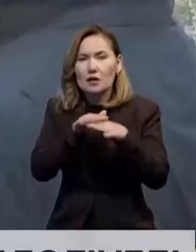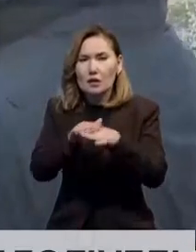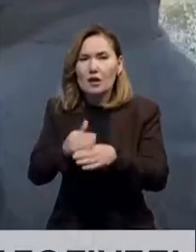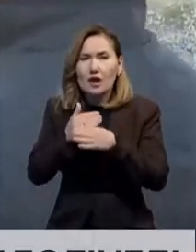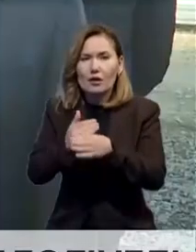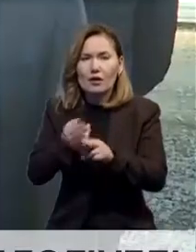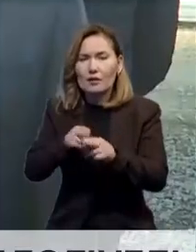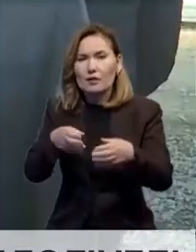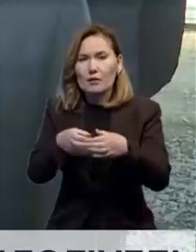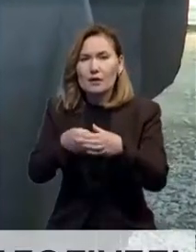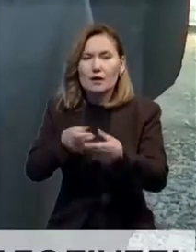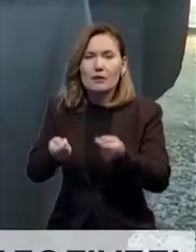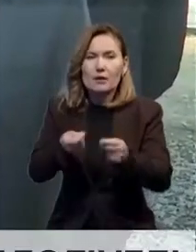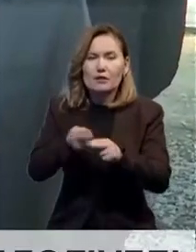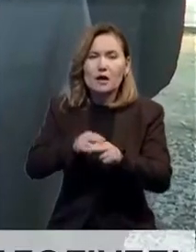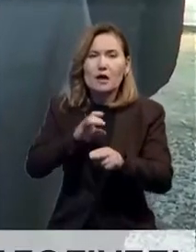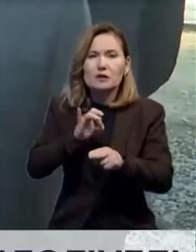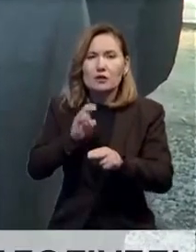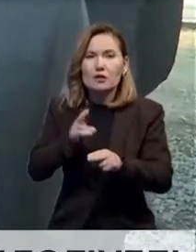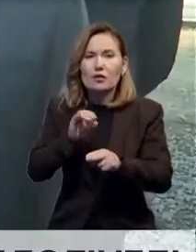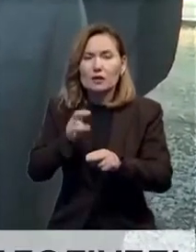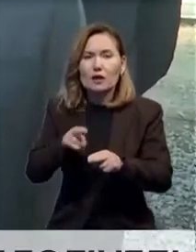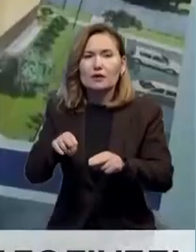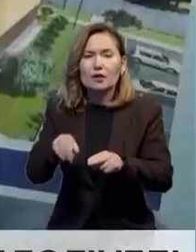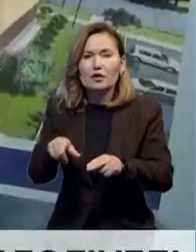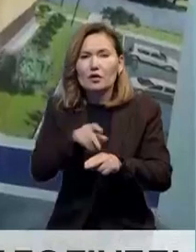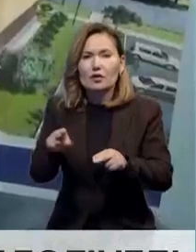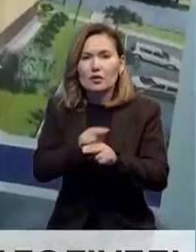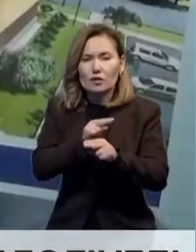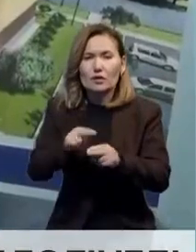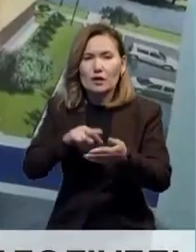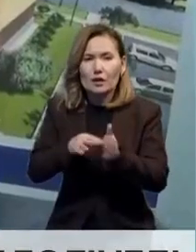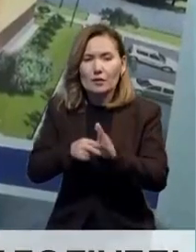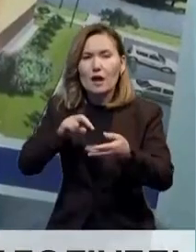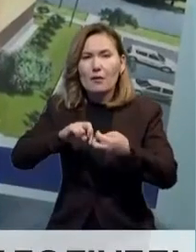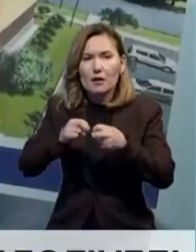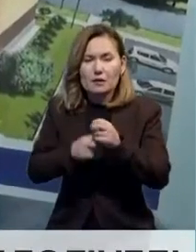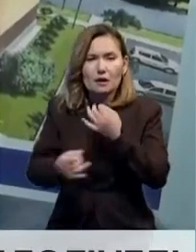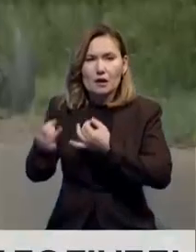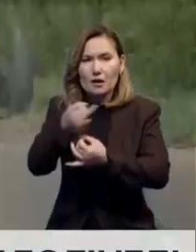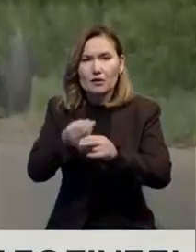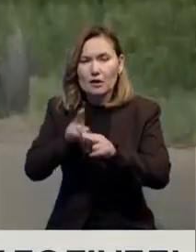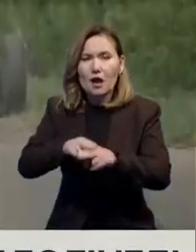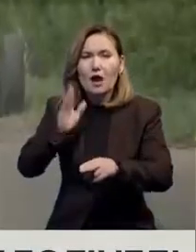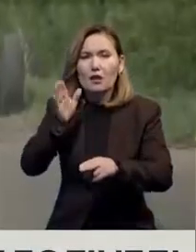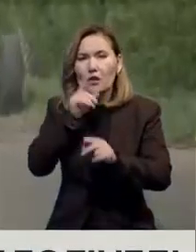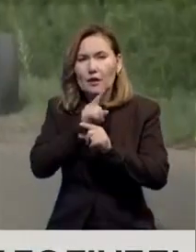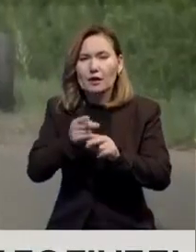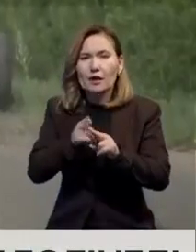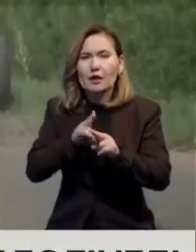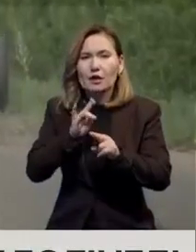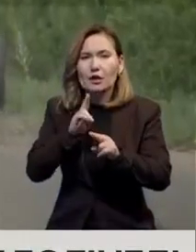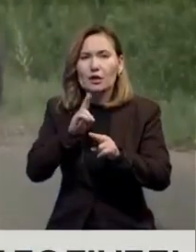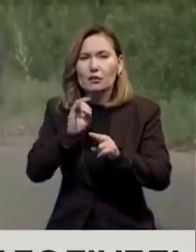қаржы қарастырылмақ. Ведомство басшысы Сарыөзек-Көктал тас жолын күрделі жөндеуден өткізу мәселесіне де айрықша тоқталды. Алдағы